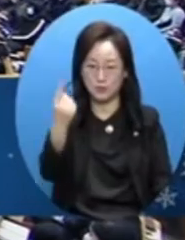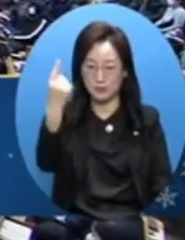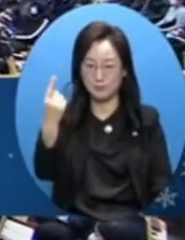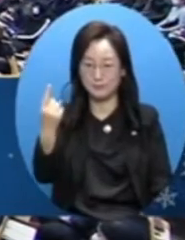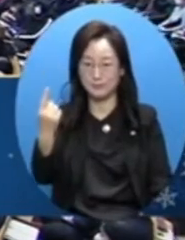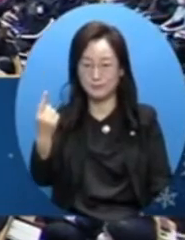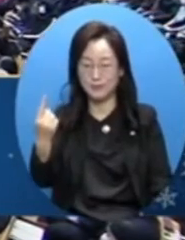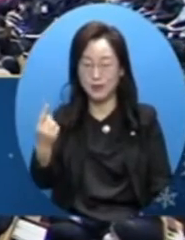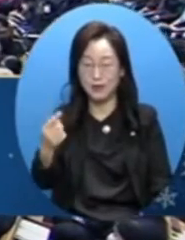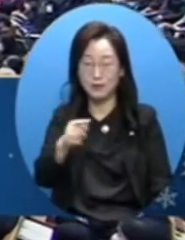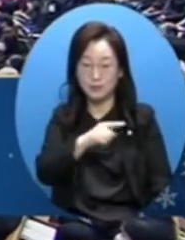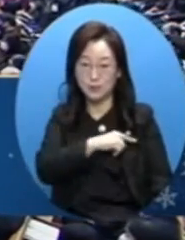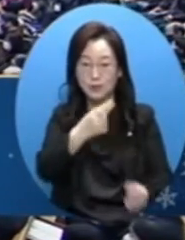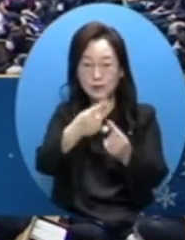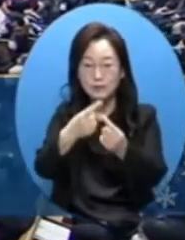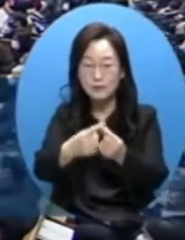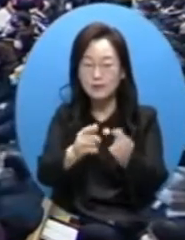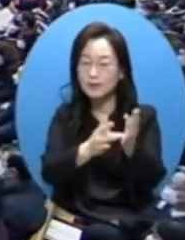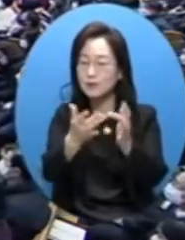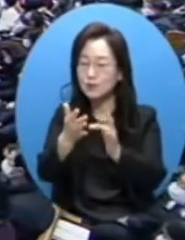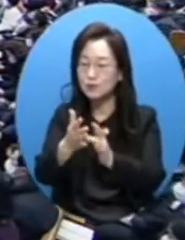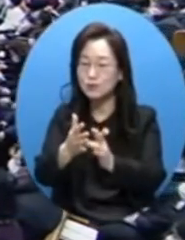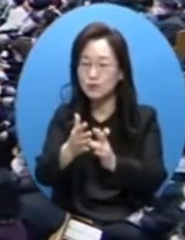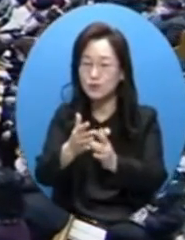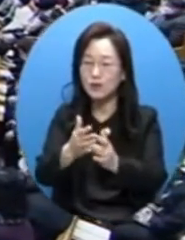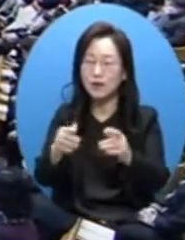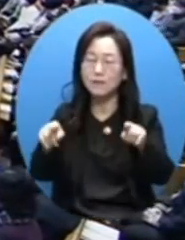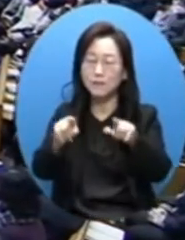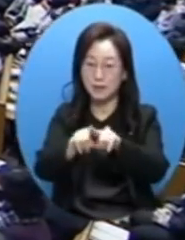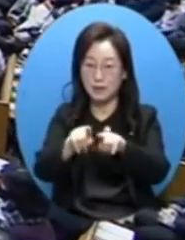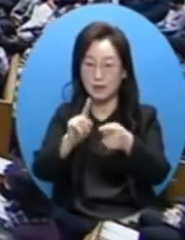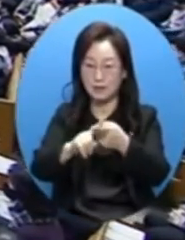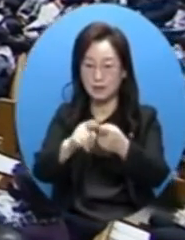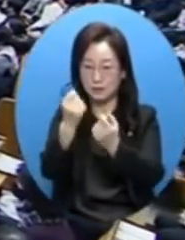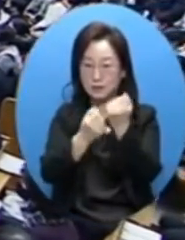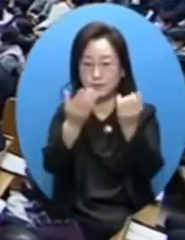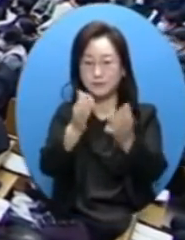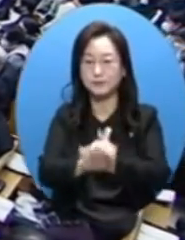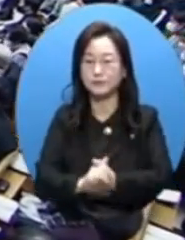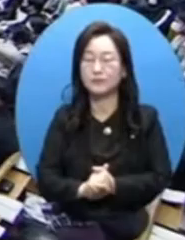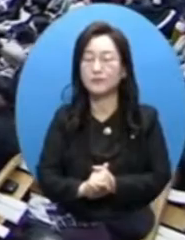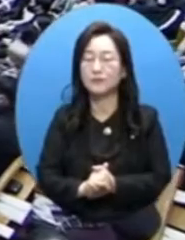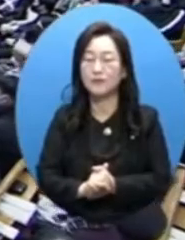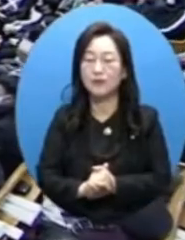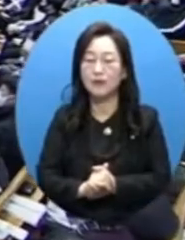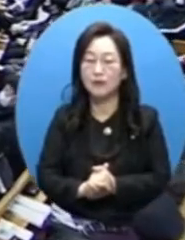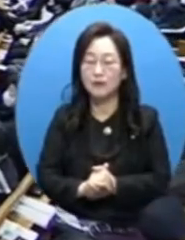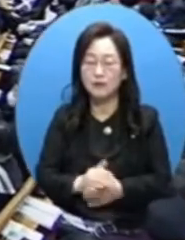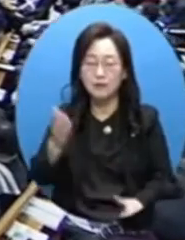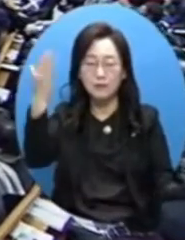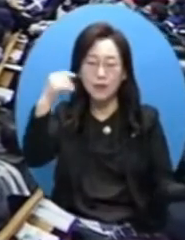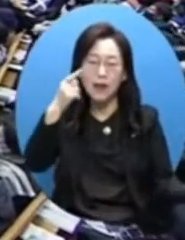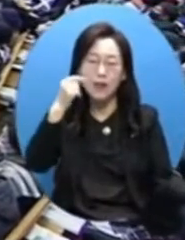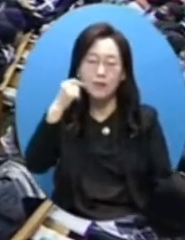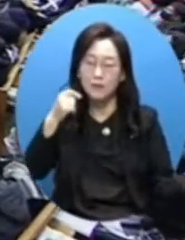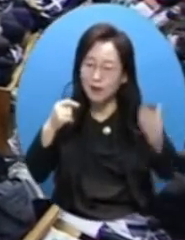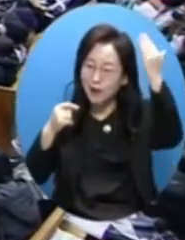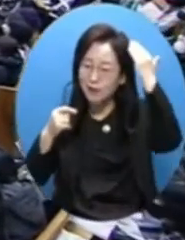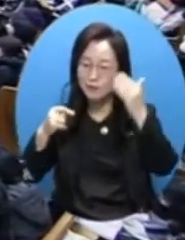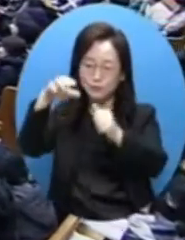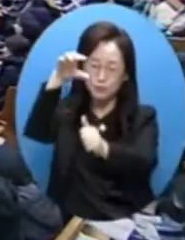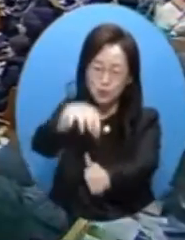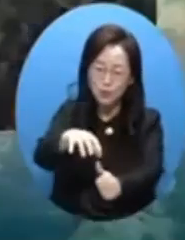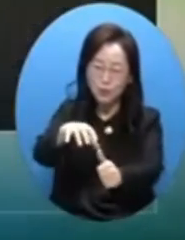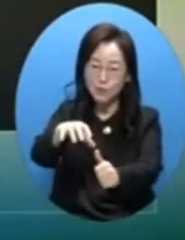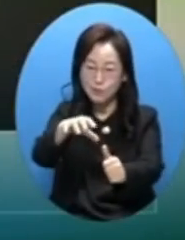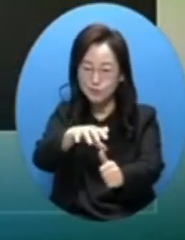함께 계시는 예수님에 대해서 말씀드리기 원합니다. 일찍이 일제시대 때 성령운동을 펼쳤던